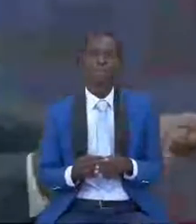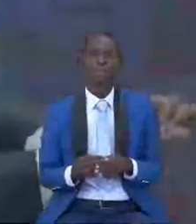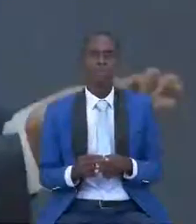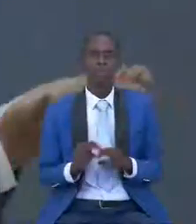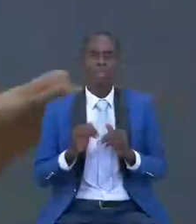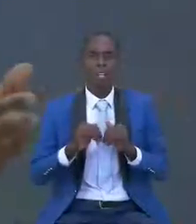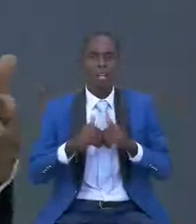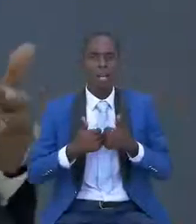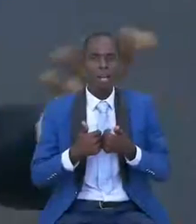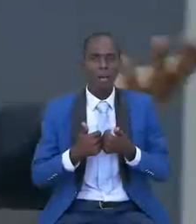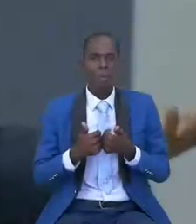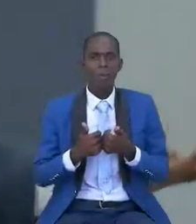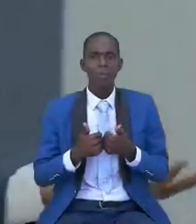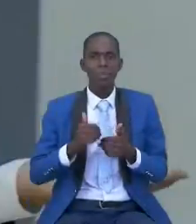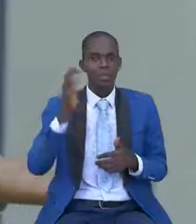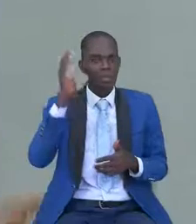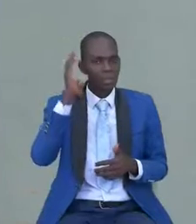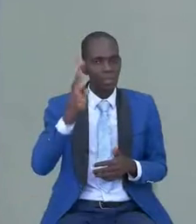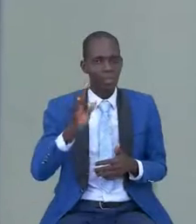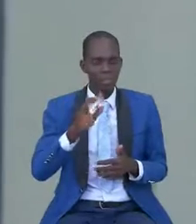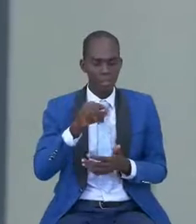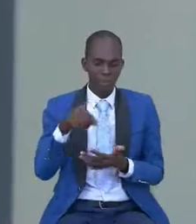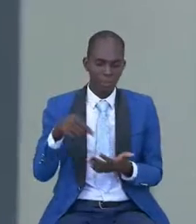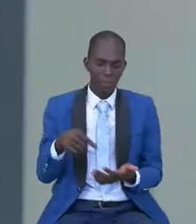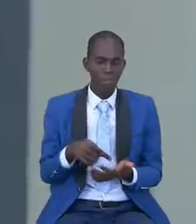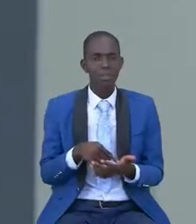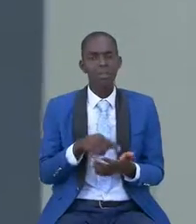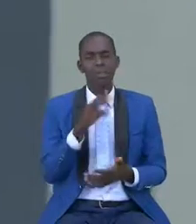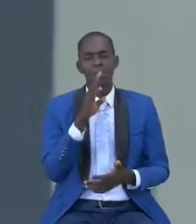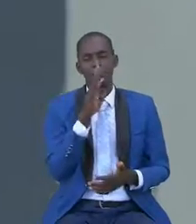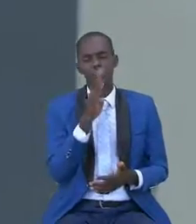Comment cela se ferait-il?